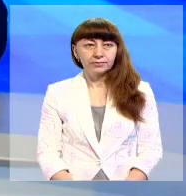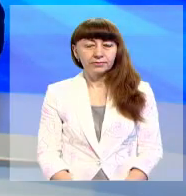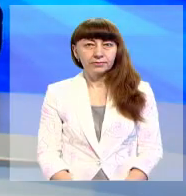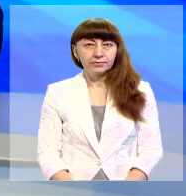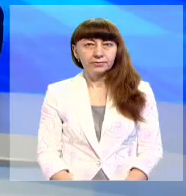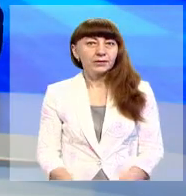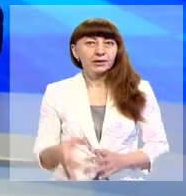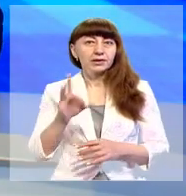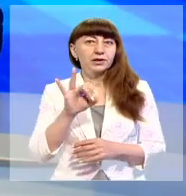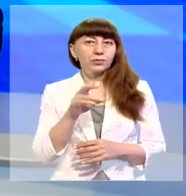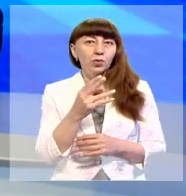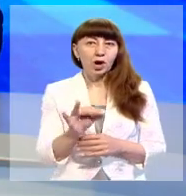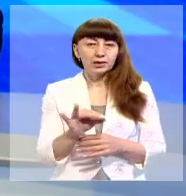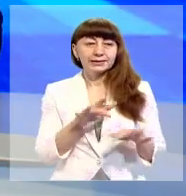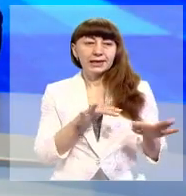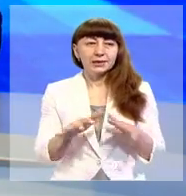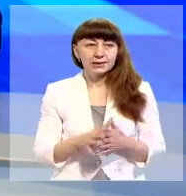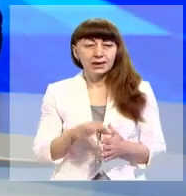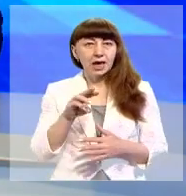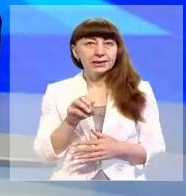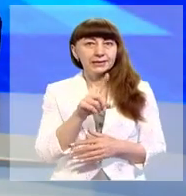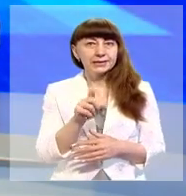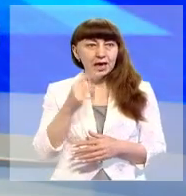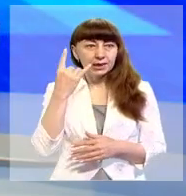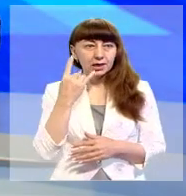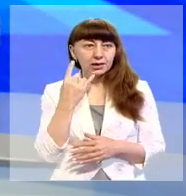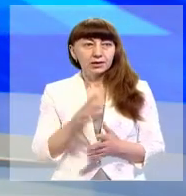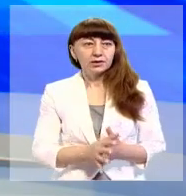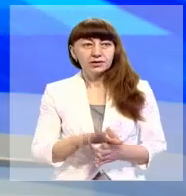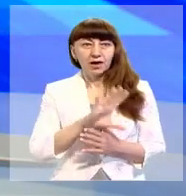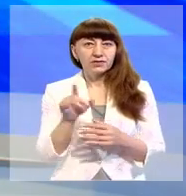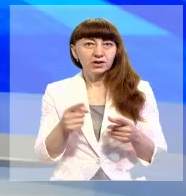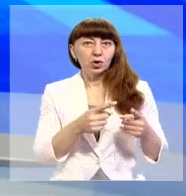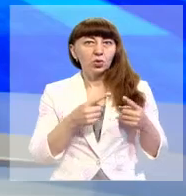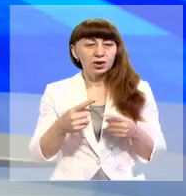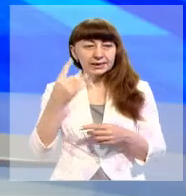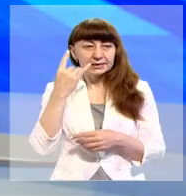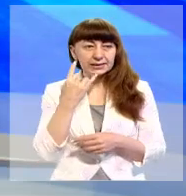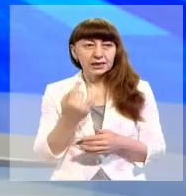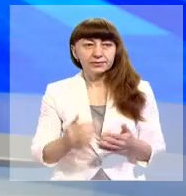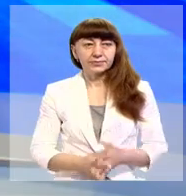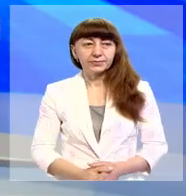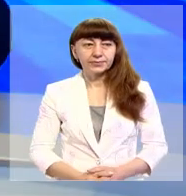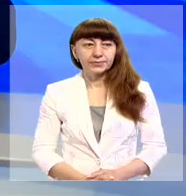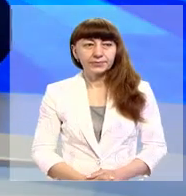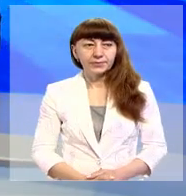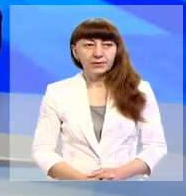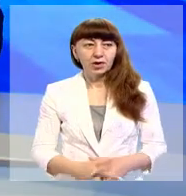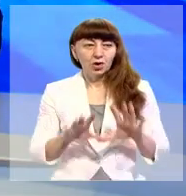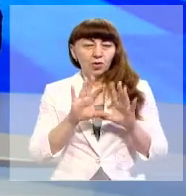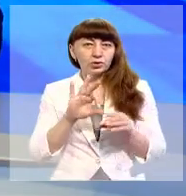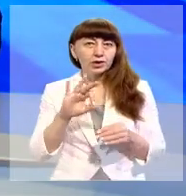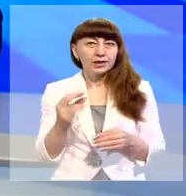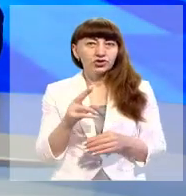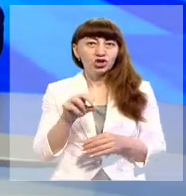Таза Қазақстан республикалық акциясы еліміздің барлық аймағында жалғасын тауып, жалпы халықтық эко-челленджерге айналды. Бүгінде бұл шараға